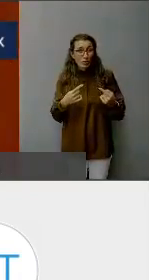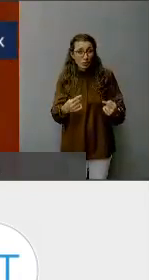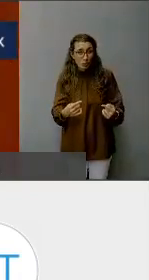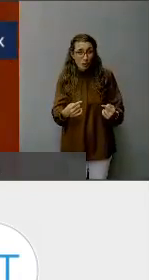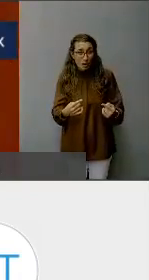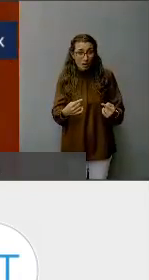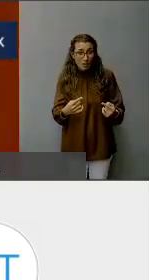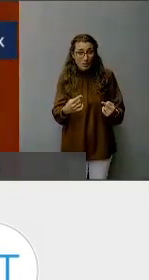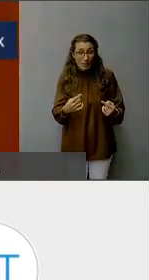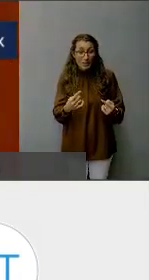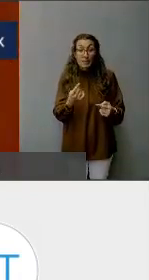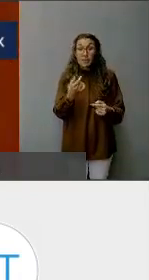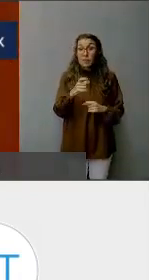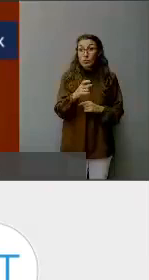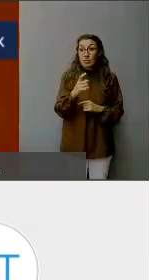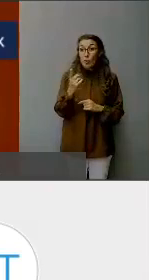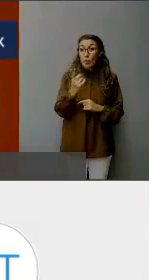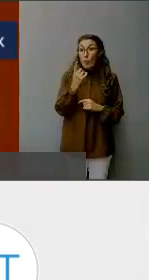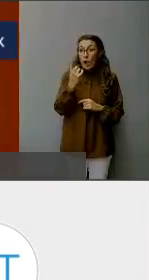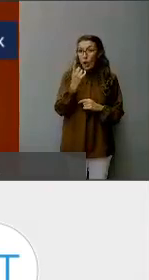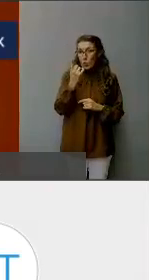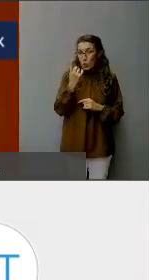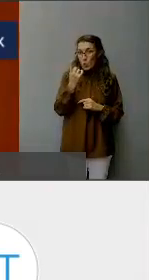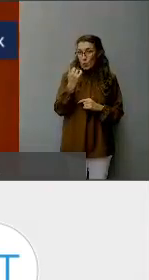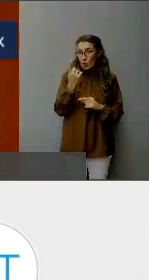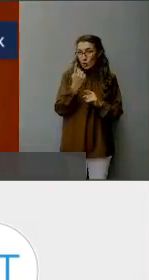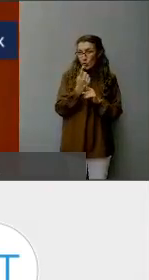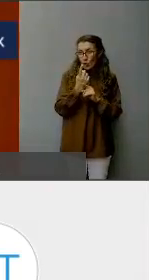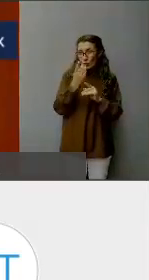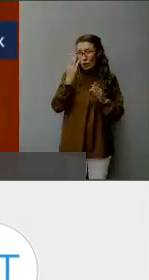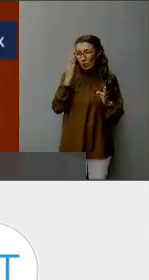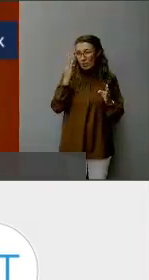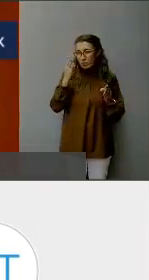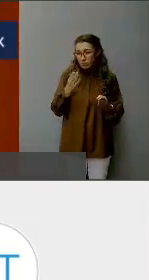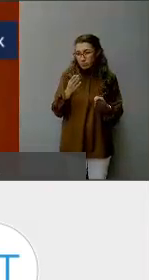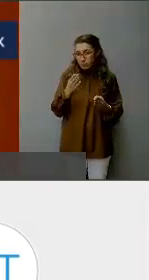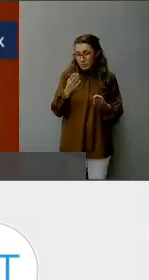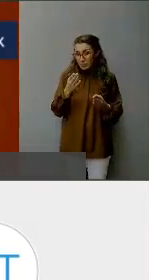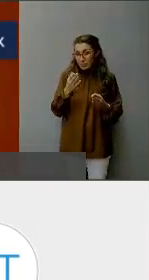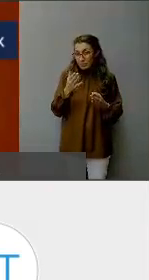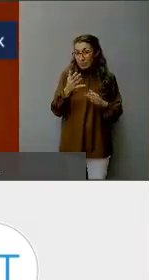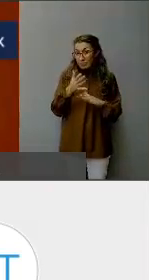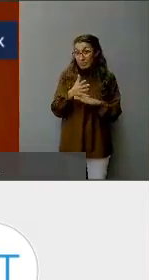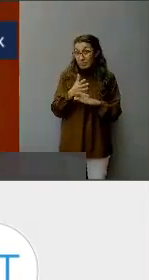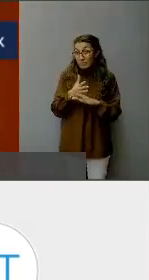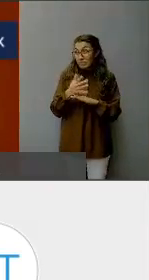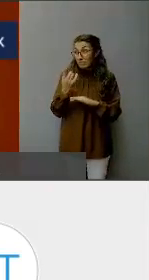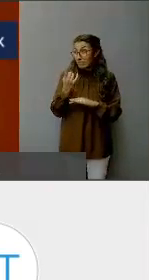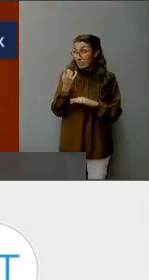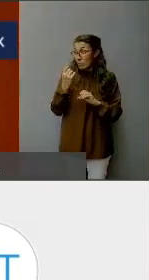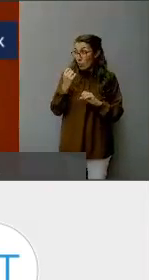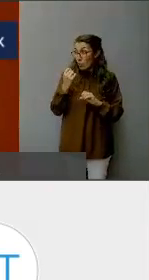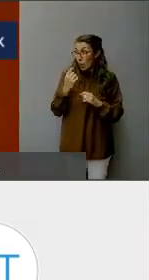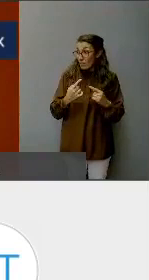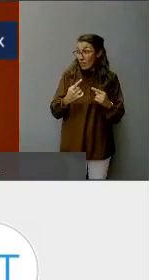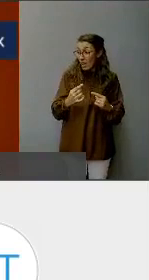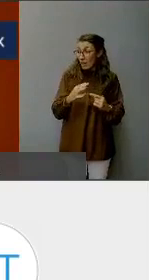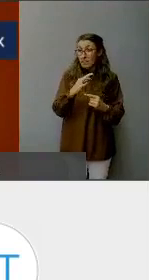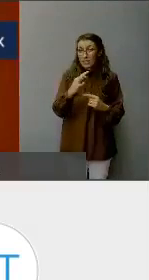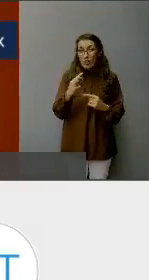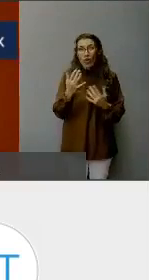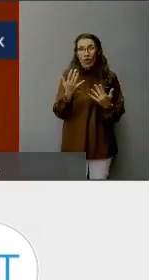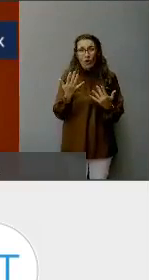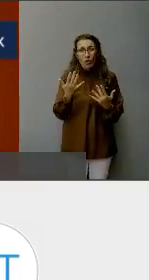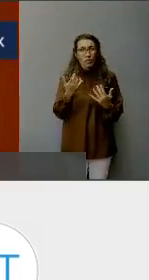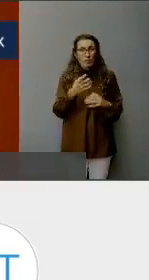ed uno che sia come dire ha detto a questo tipo di intervento ci dica se in aula se le condizioni per poter proseguire più ore rispetto